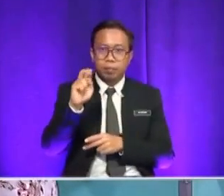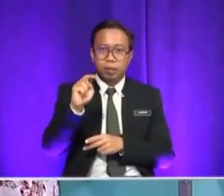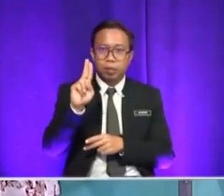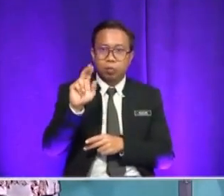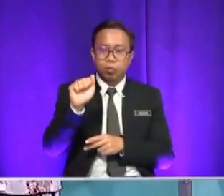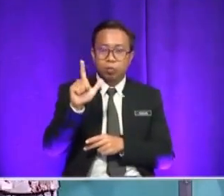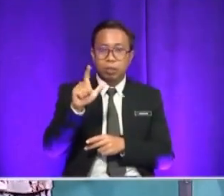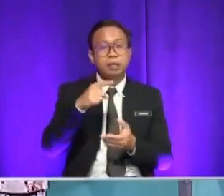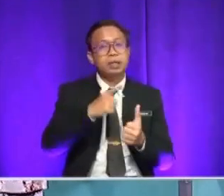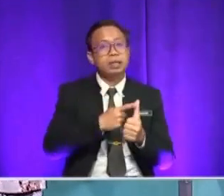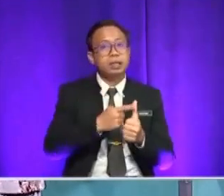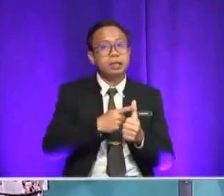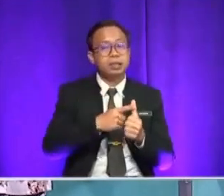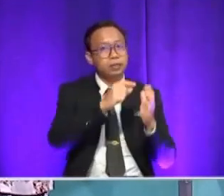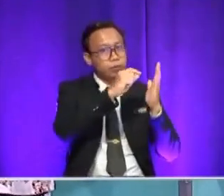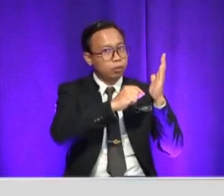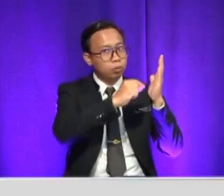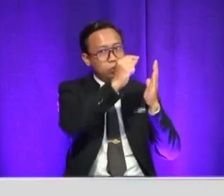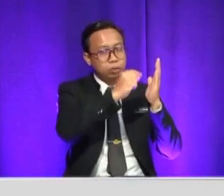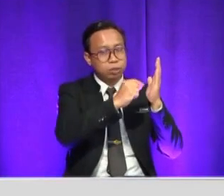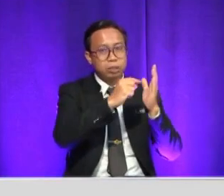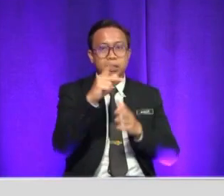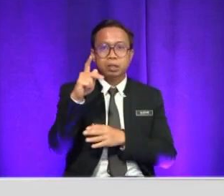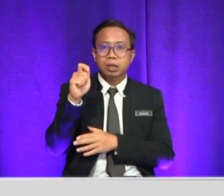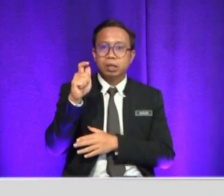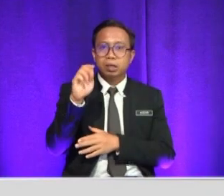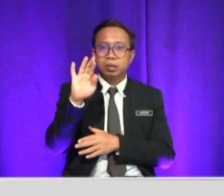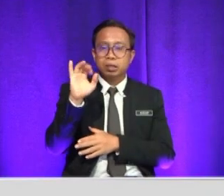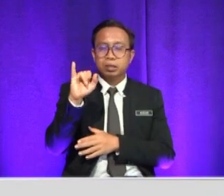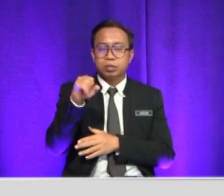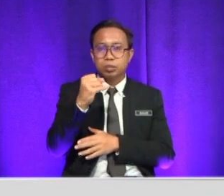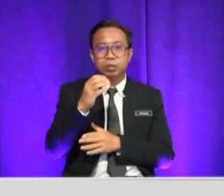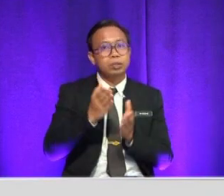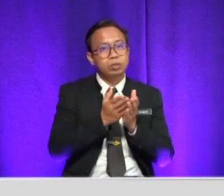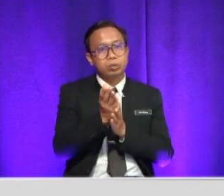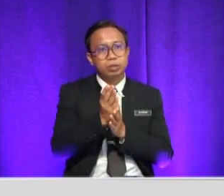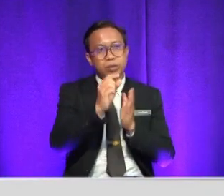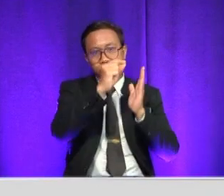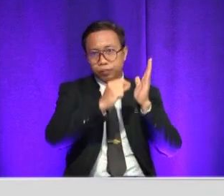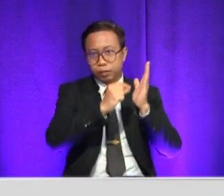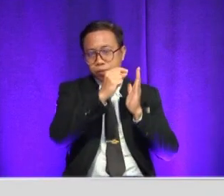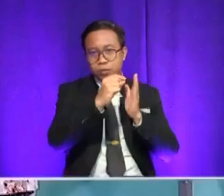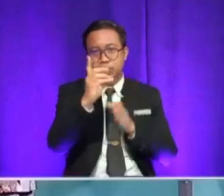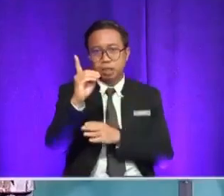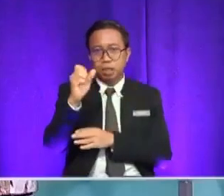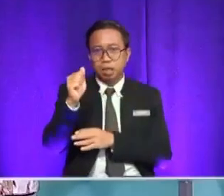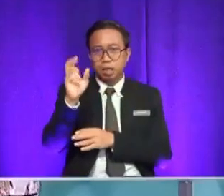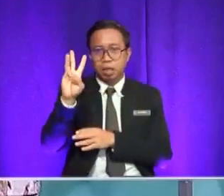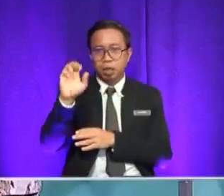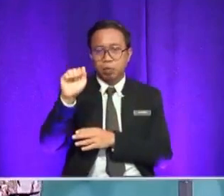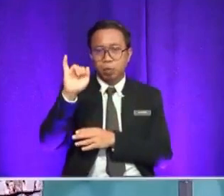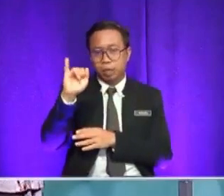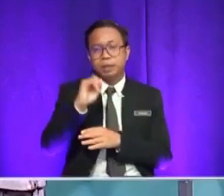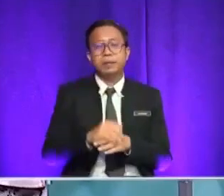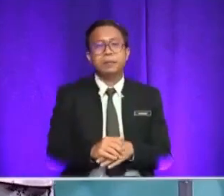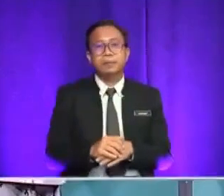pertama, ini adalah fuse cartridge. Okey, seterusnya adalah fuse dawai. Okey. Dekat sini,